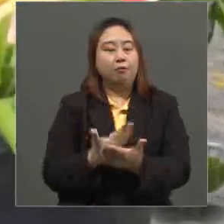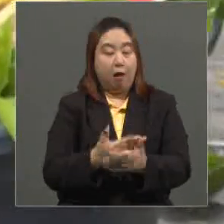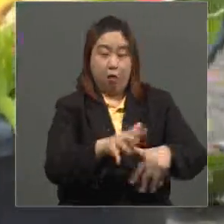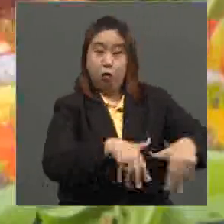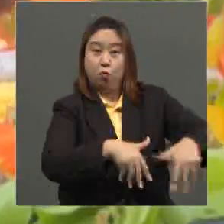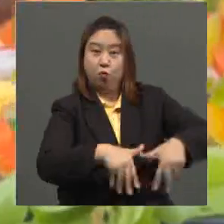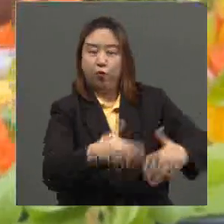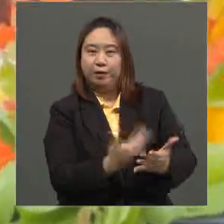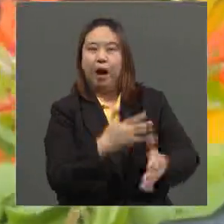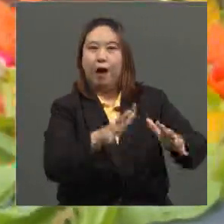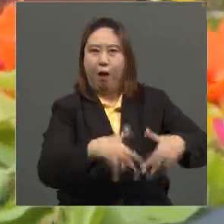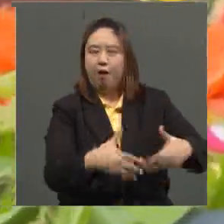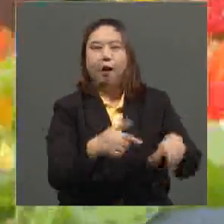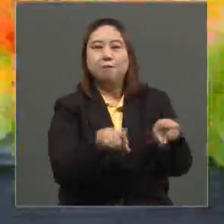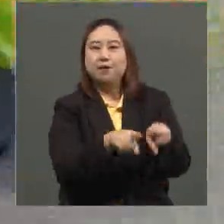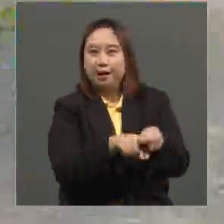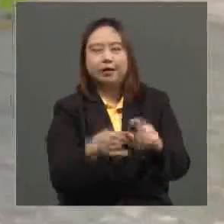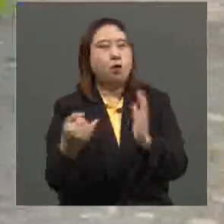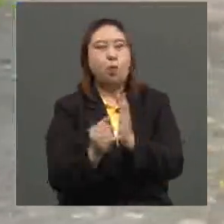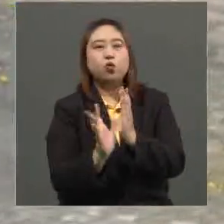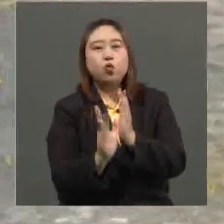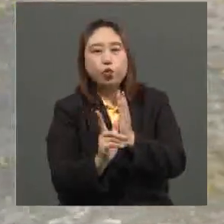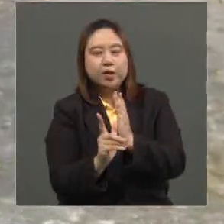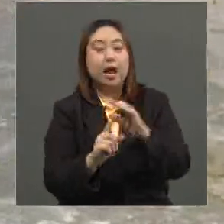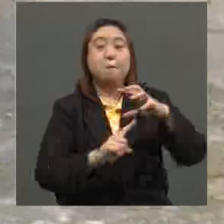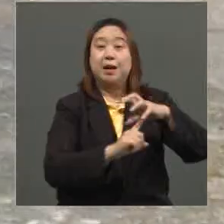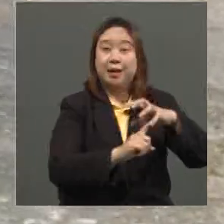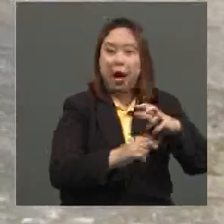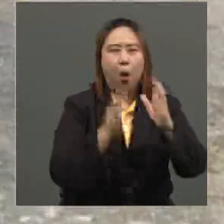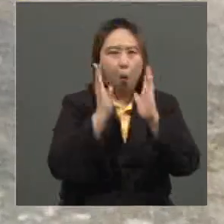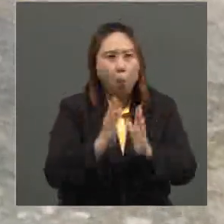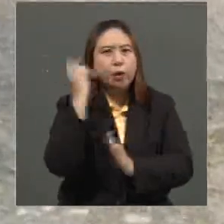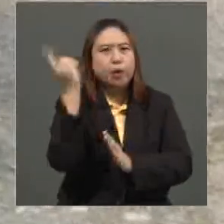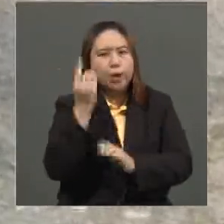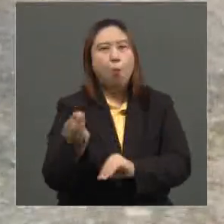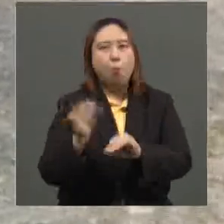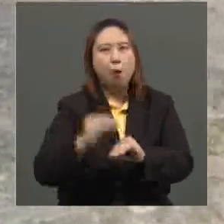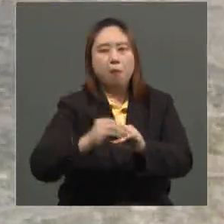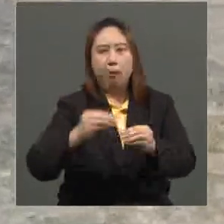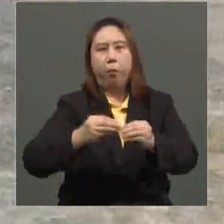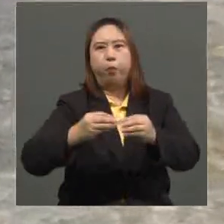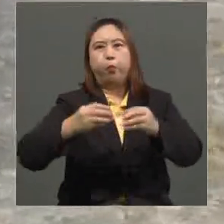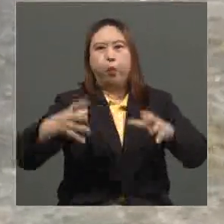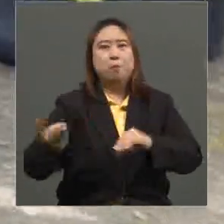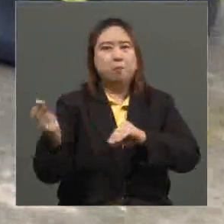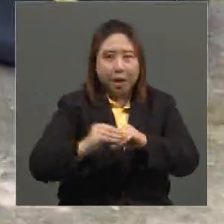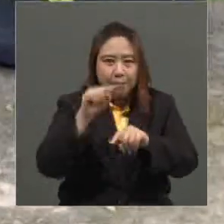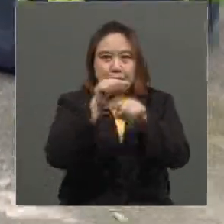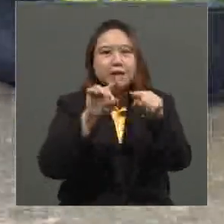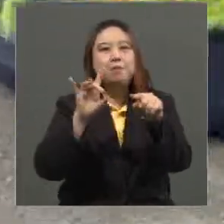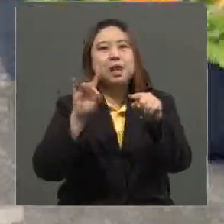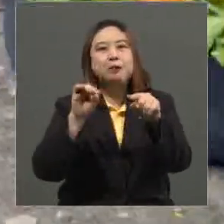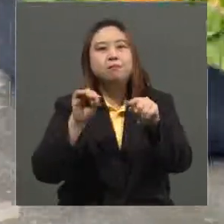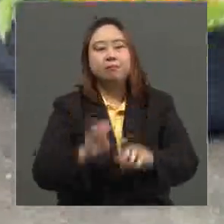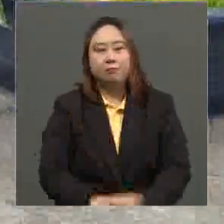ชุมชนโดยรอบด้วยนะคะรวมถึงจังหวัดชลบุรีและเมืองพัทยาที่มีนักท่องเที่ยวเพิ่มมากขึ้นกว่า 80%เลยทีเดียว